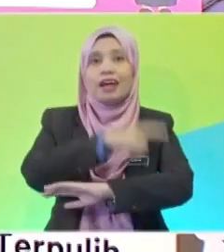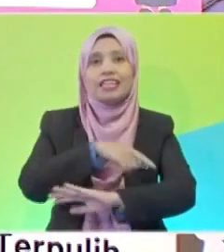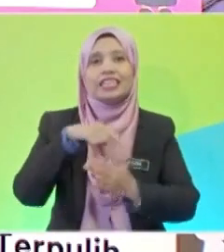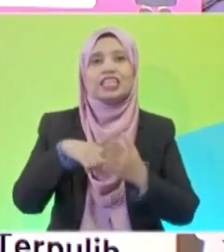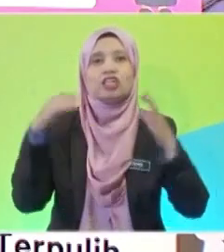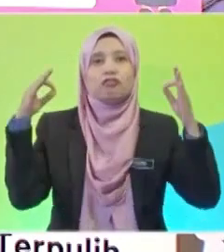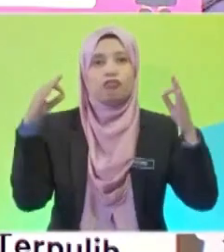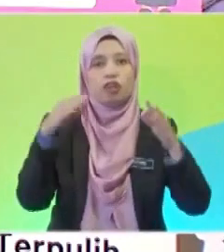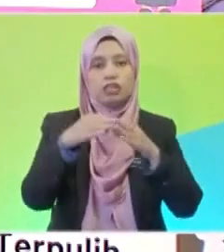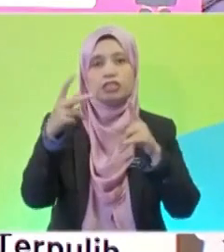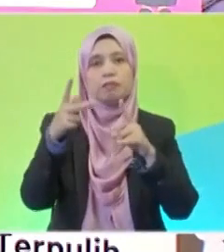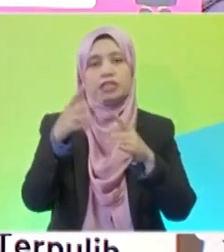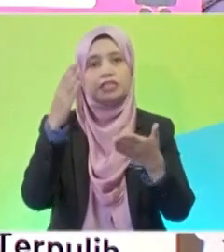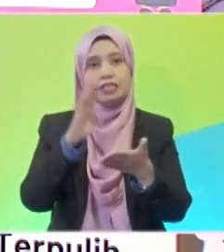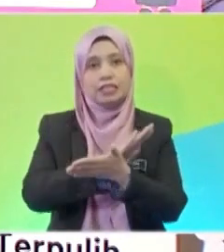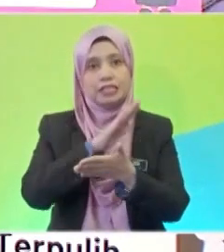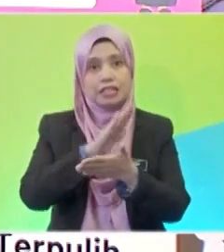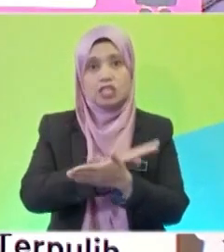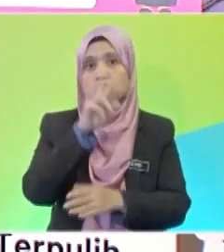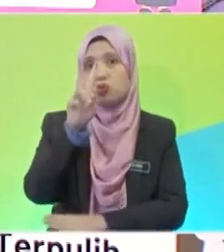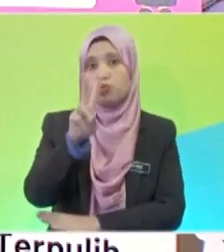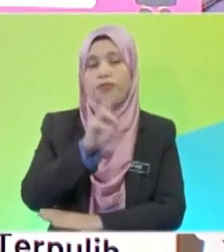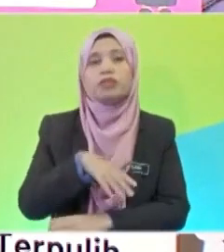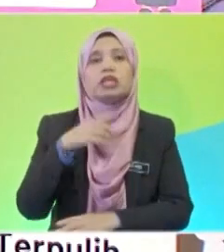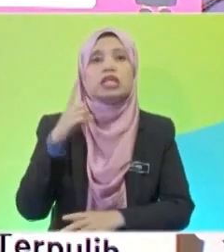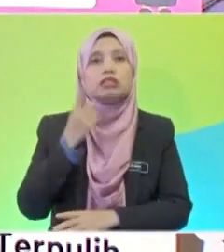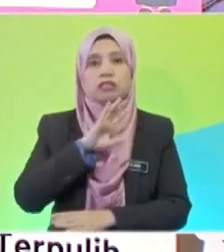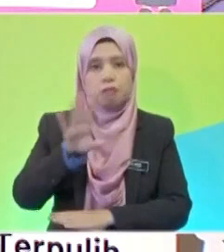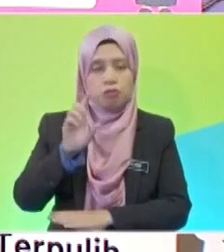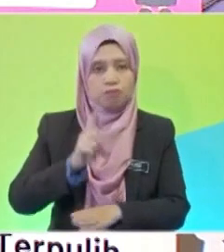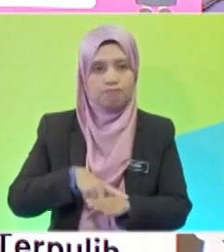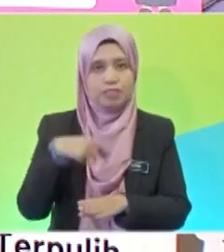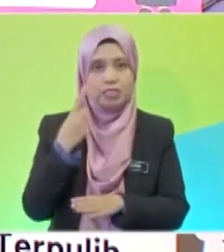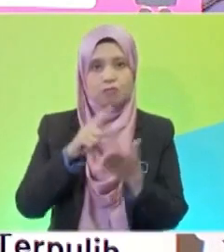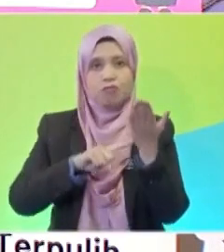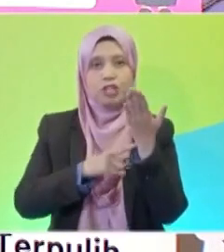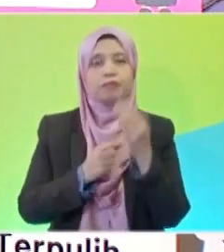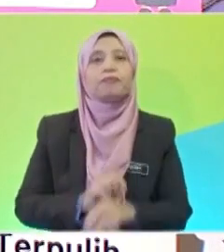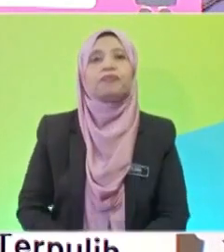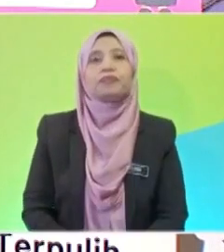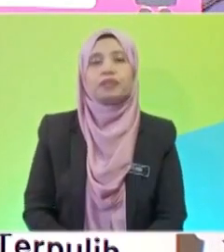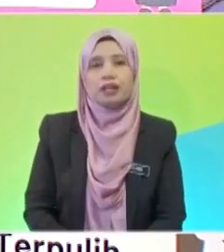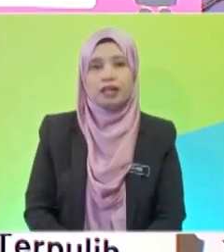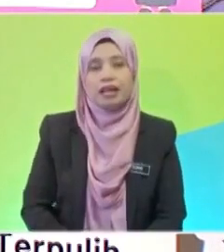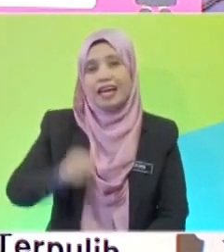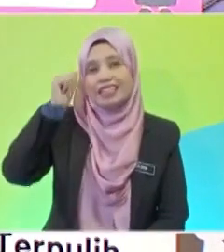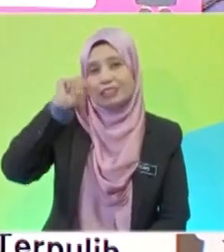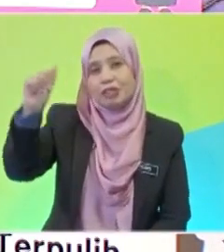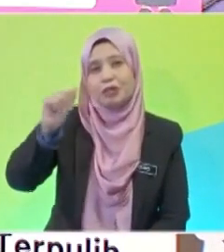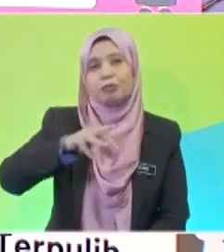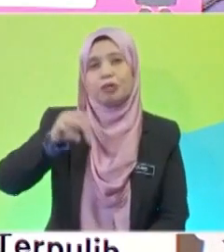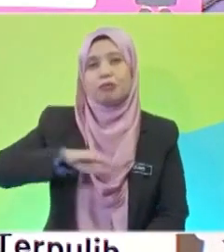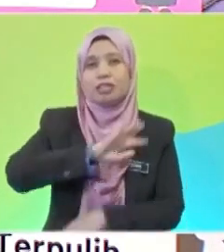fokus kepada kertas 2. Baiklah, tanpa membuang masa kita teruskan. Silakan Cikgu. Terima kasih Nisa. Okey, assalamualaikum murid-murid